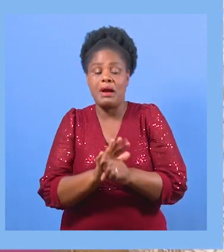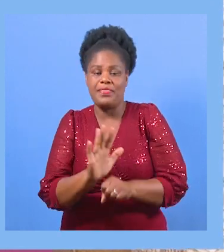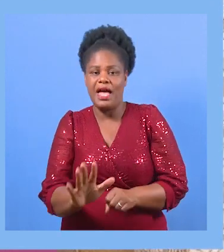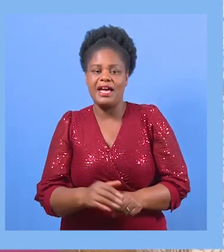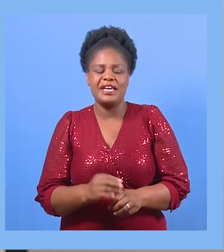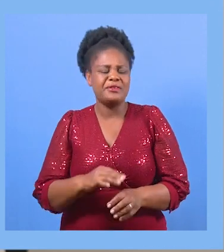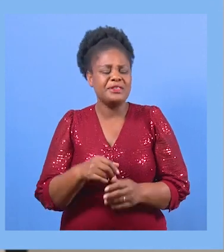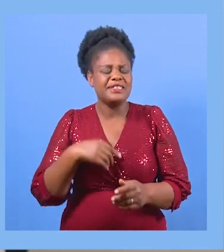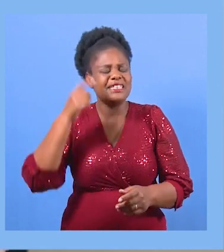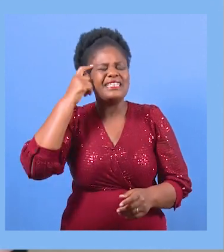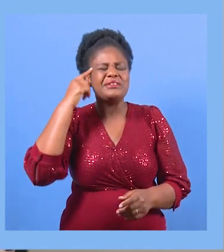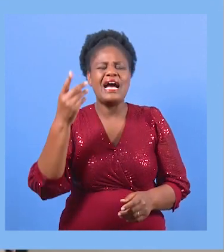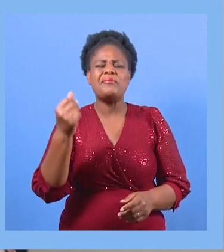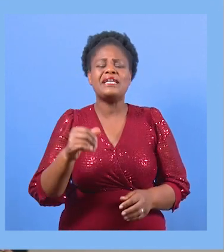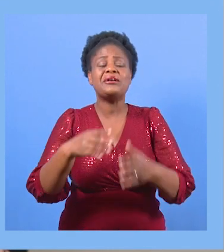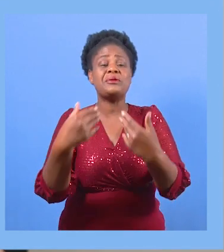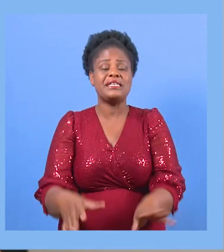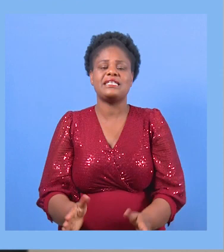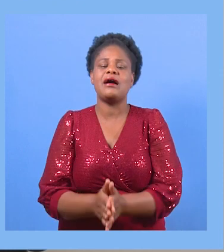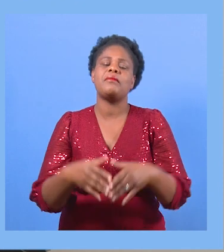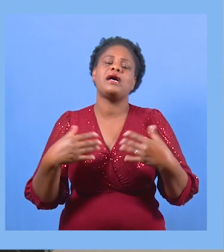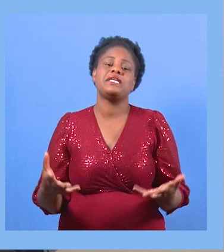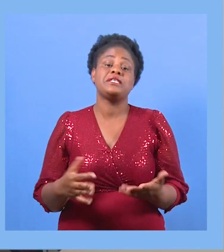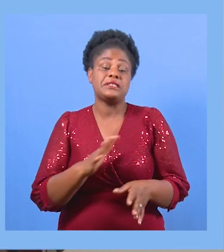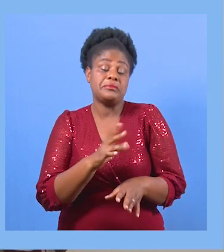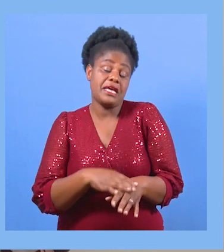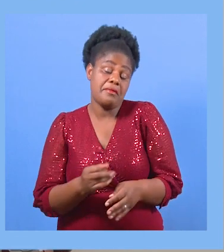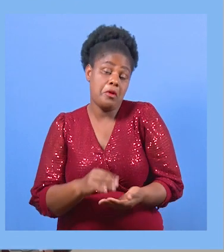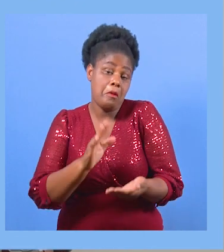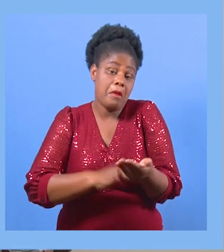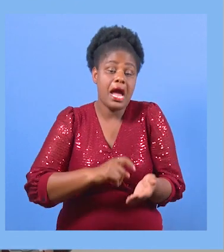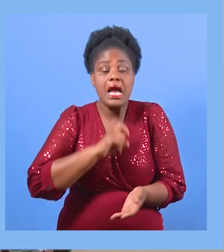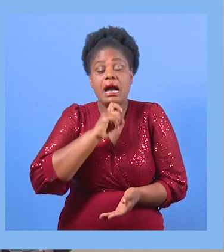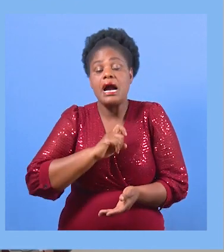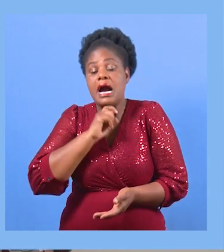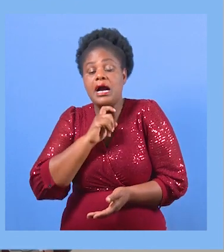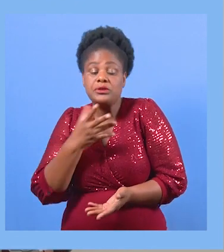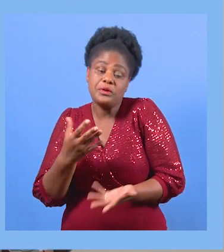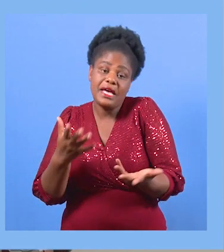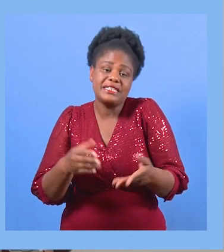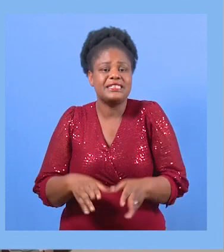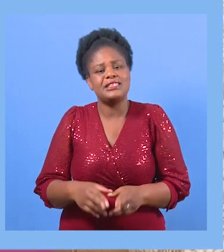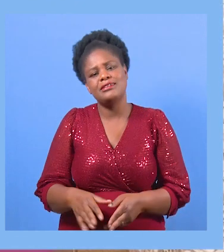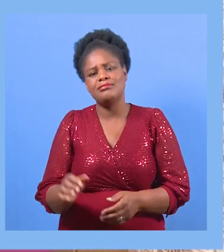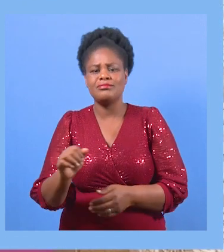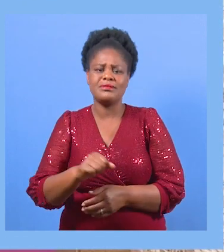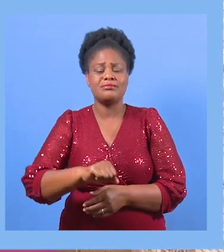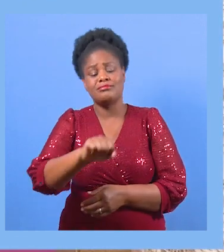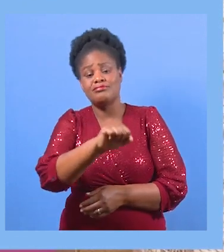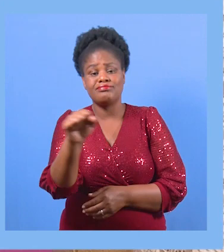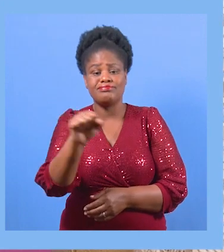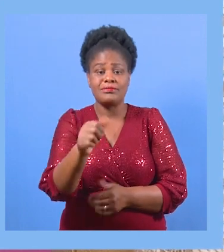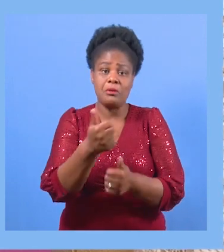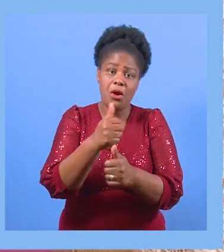kuratidza nezviito kuti ndinoda mumwe wangu wamutengerawo motikari, wamutengera chakati kuti afambewo zvakanaka akasununguka. Asi kana nharaunda